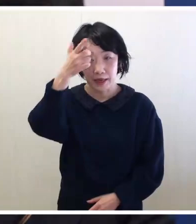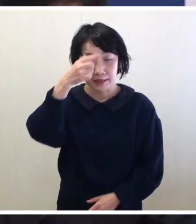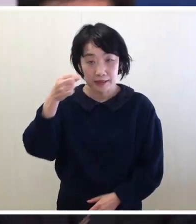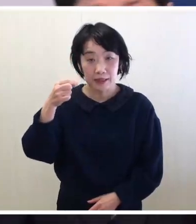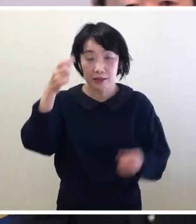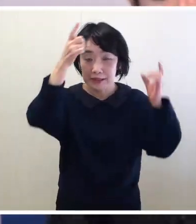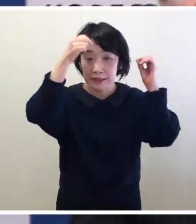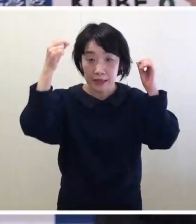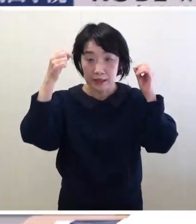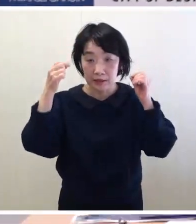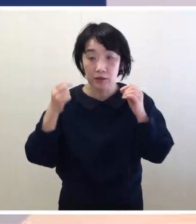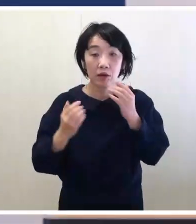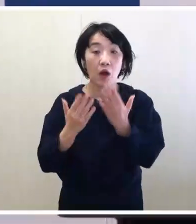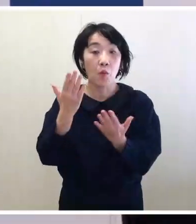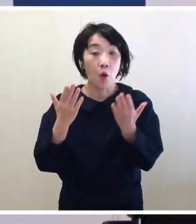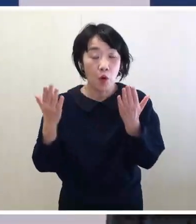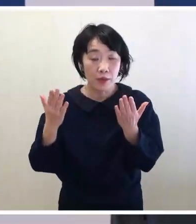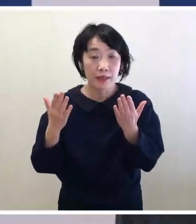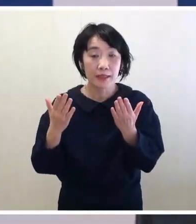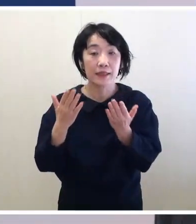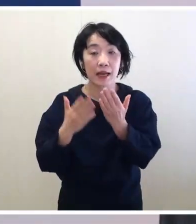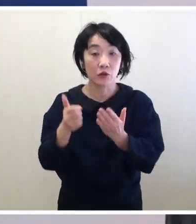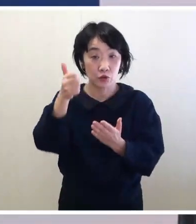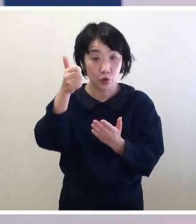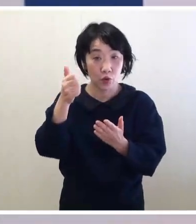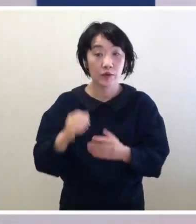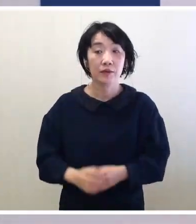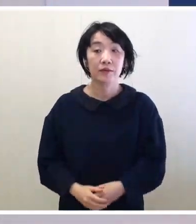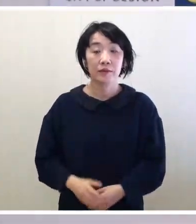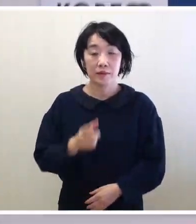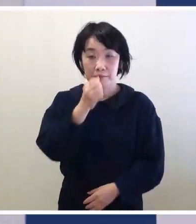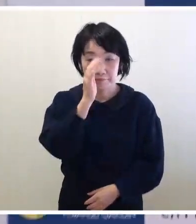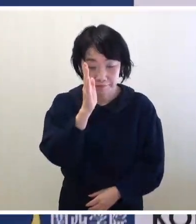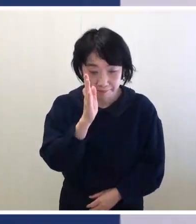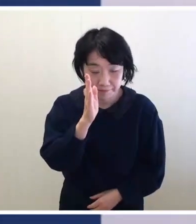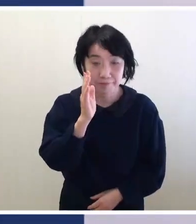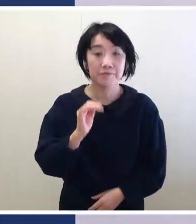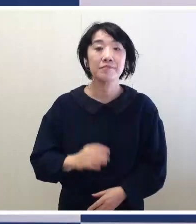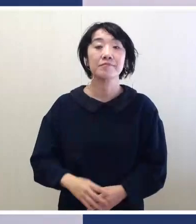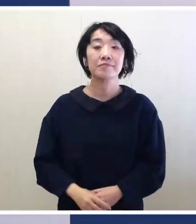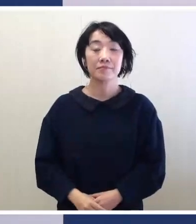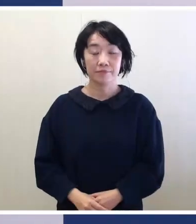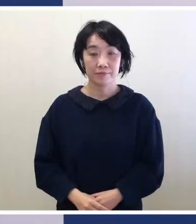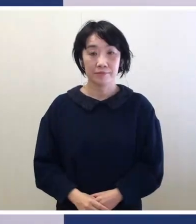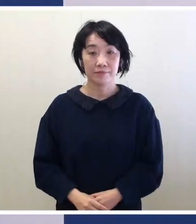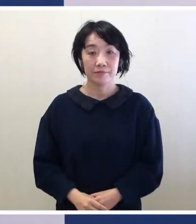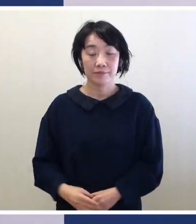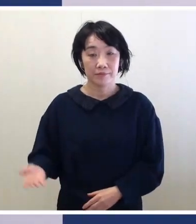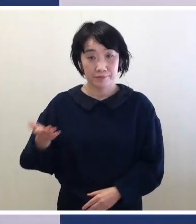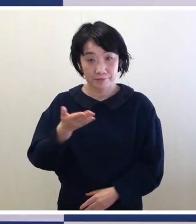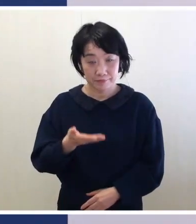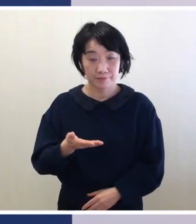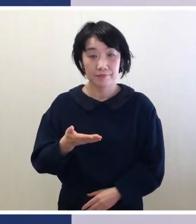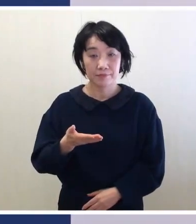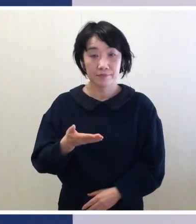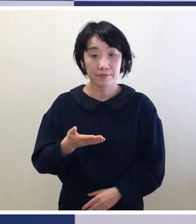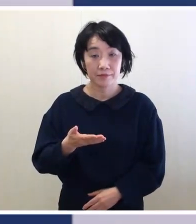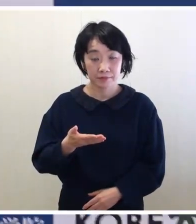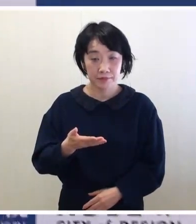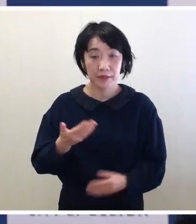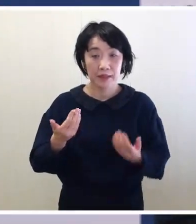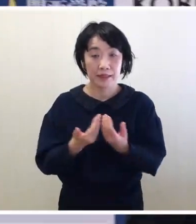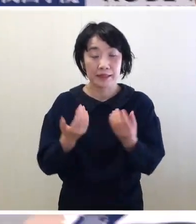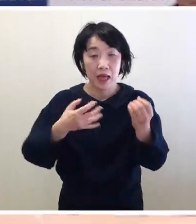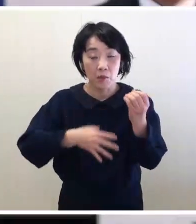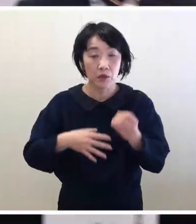続きまして、関西学院大学森康俊学長でございます。森でございます。 よろしくお願いいたします。